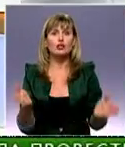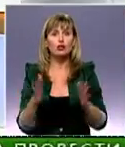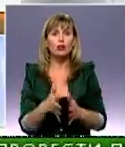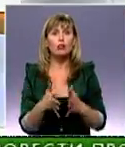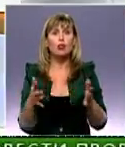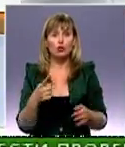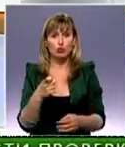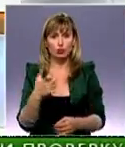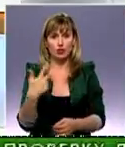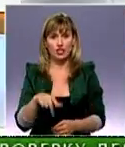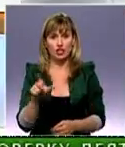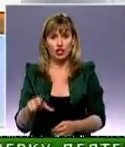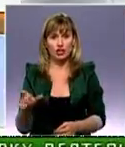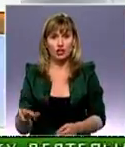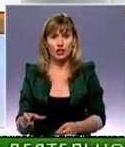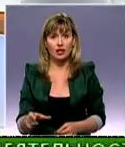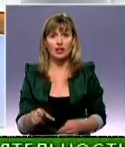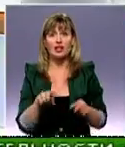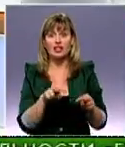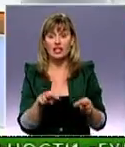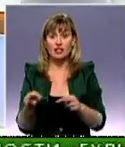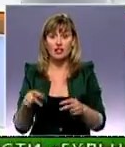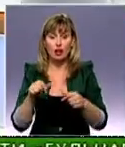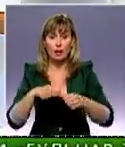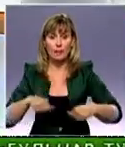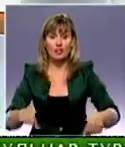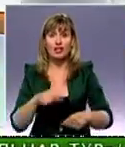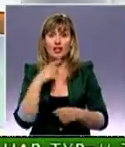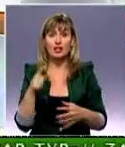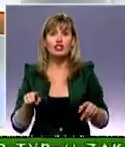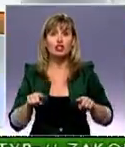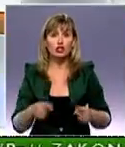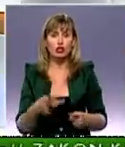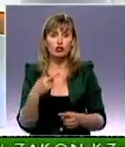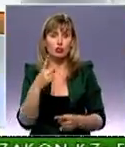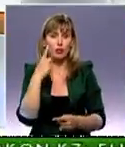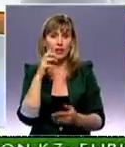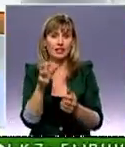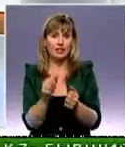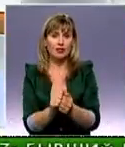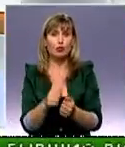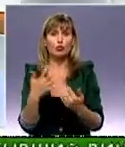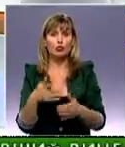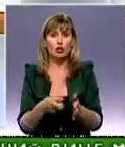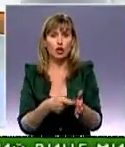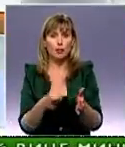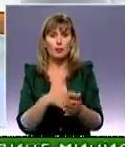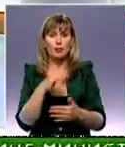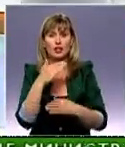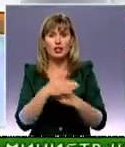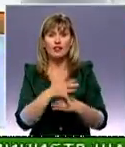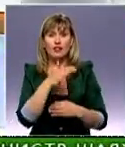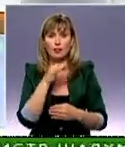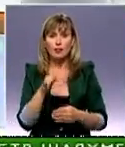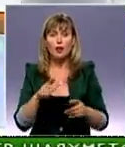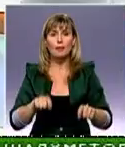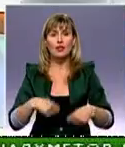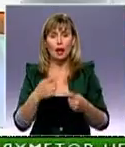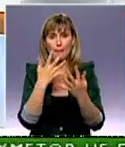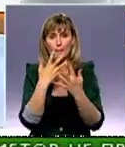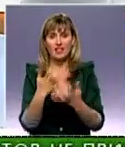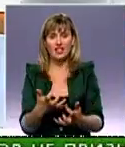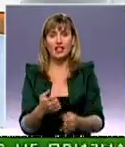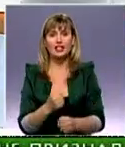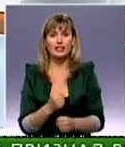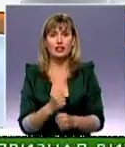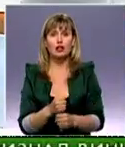более 130 человек. Следственный комитет России задержал двух подозреваемых. Они уже допрошены, и в ближайшее время им предъявят